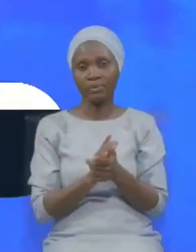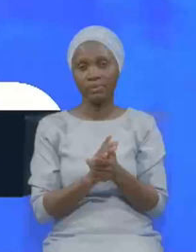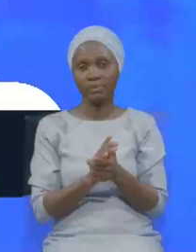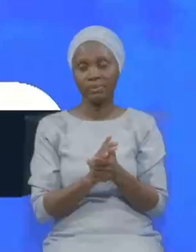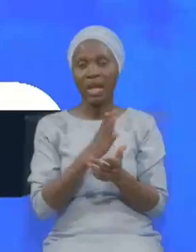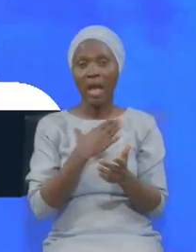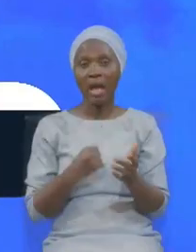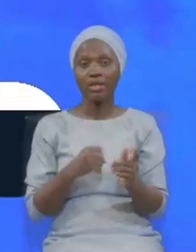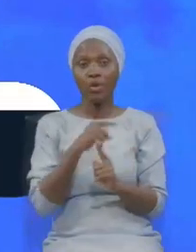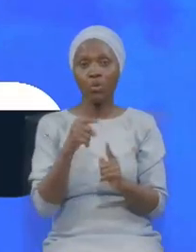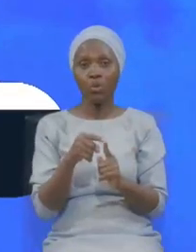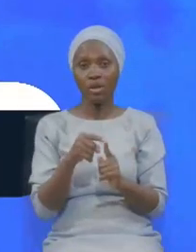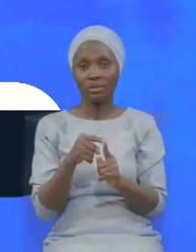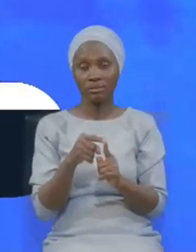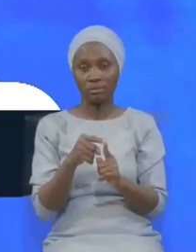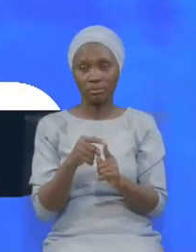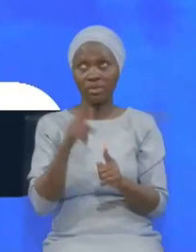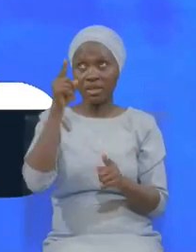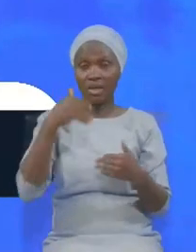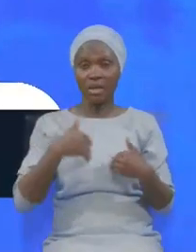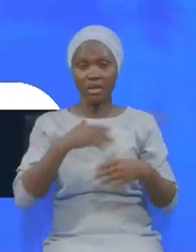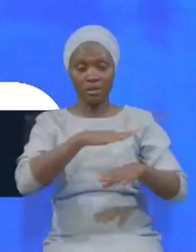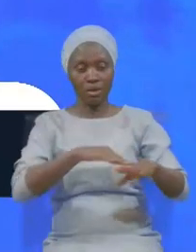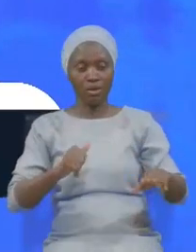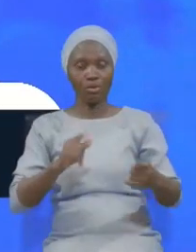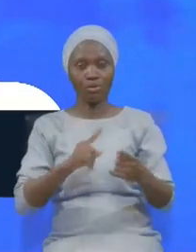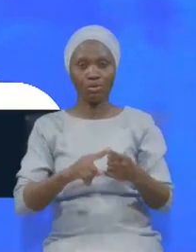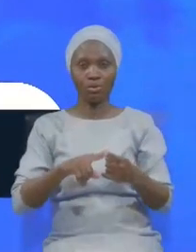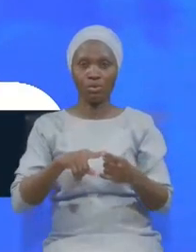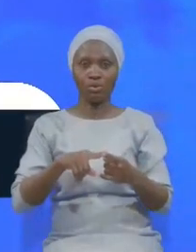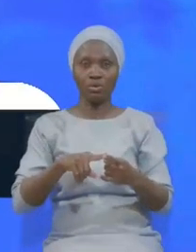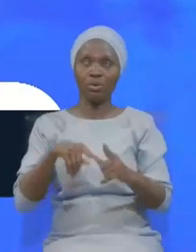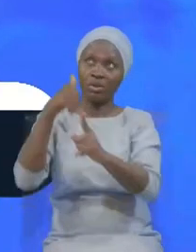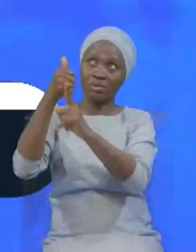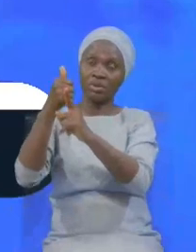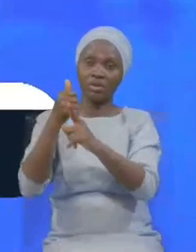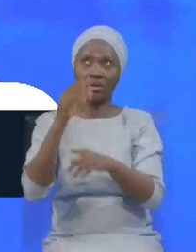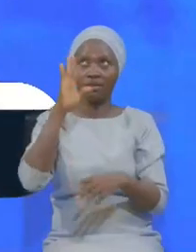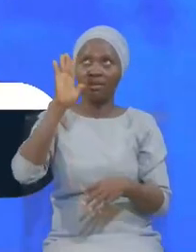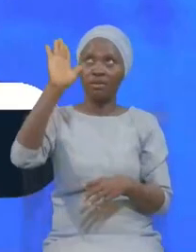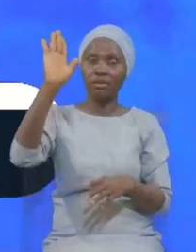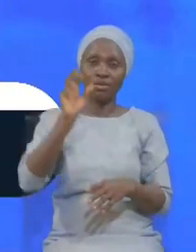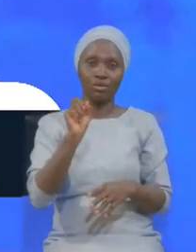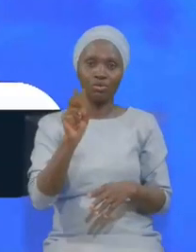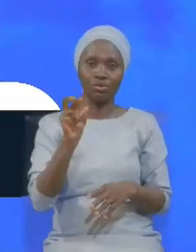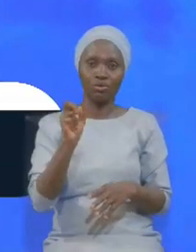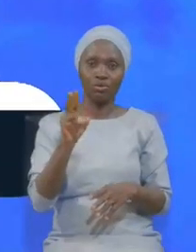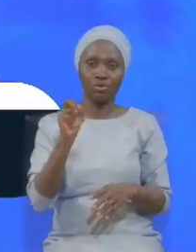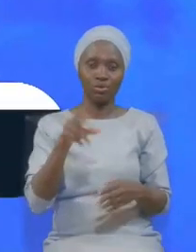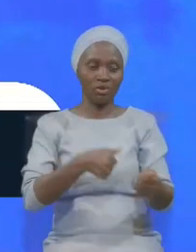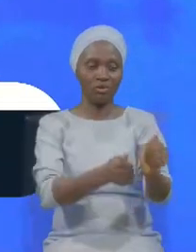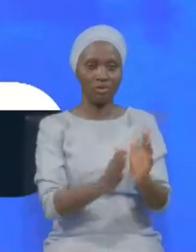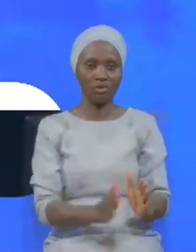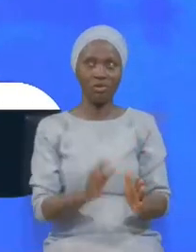Puis ayant appelé ses 12 disciples, il leur donna le pouvoir